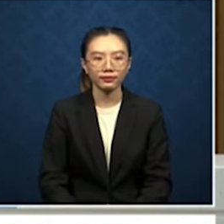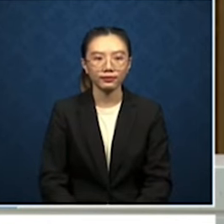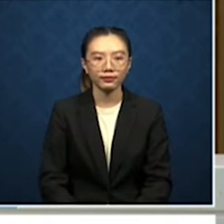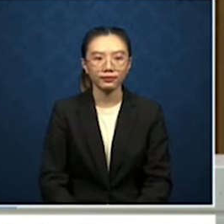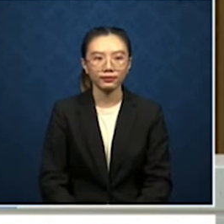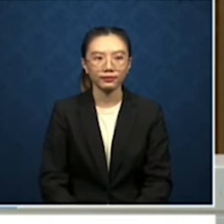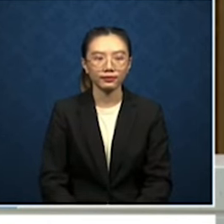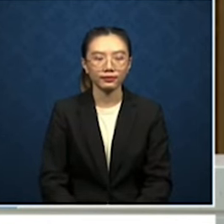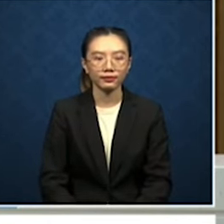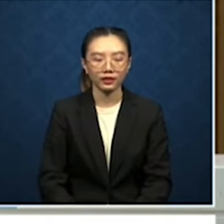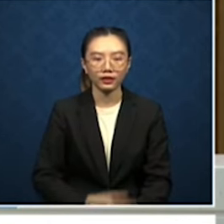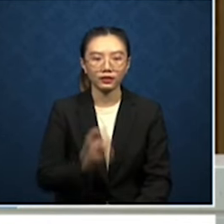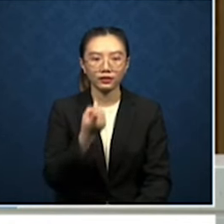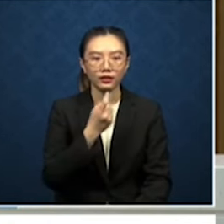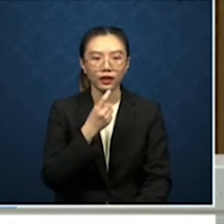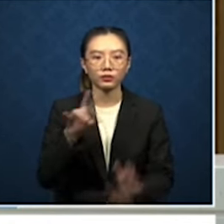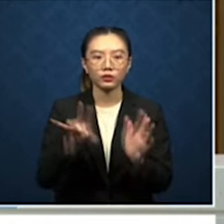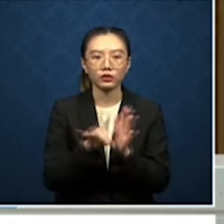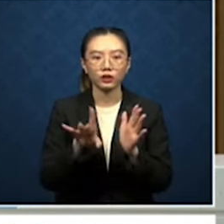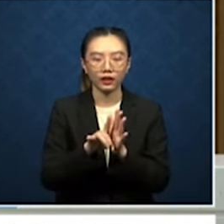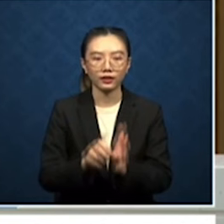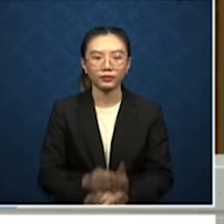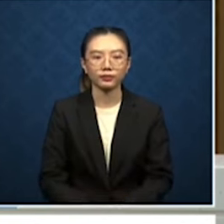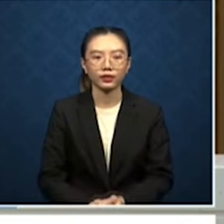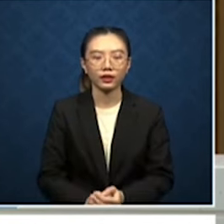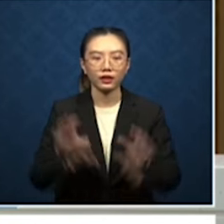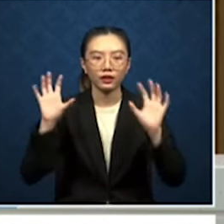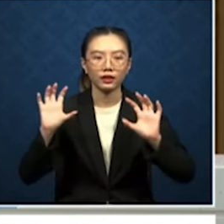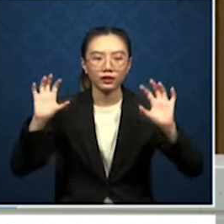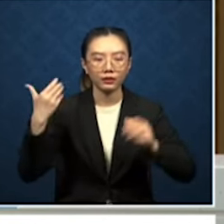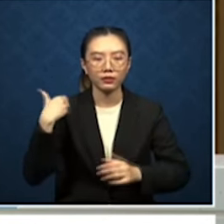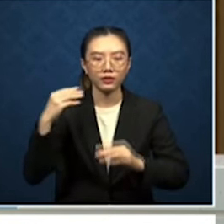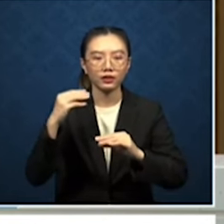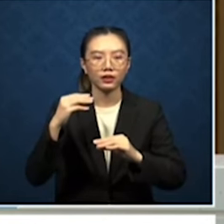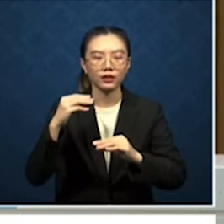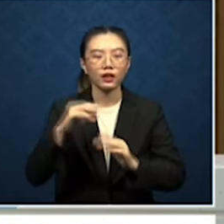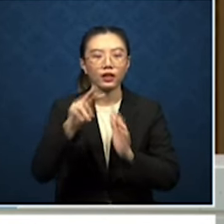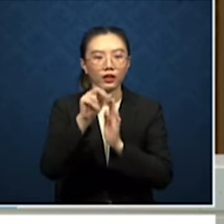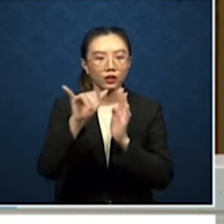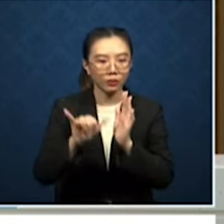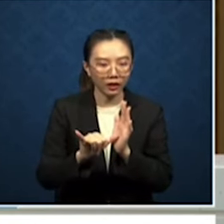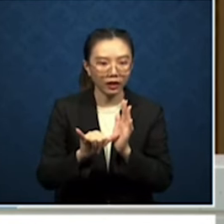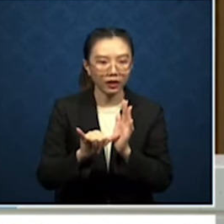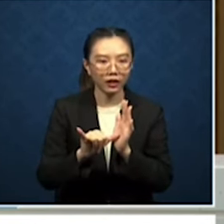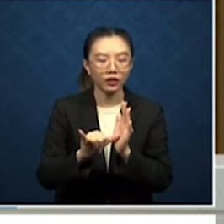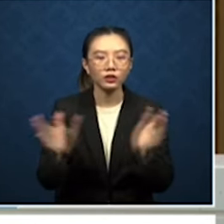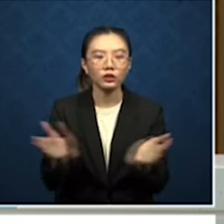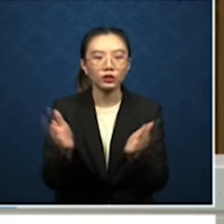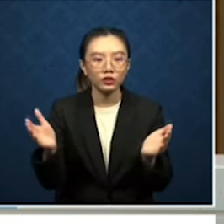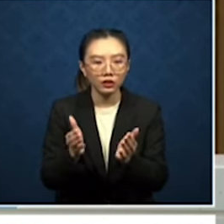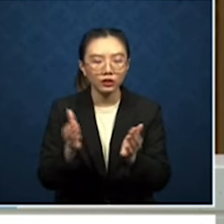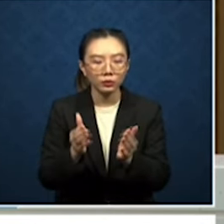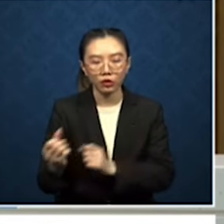ปและคำถามที่4คำถามสุดท้ายครับรัฐบาลมีนโยบายและมาตรการเสริมสร้างความเข้มแข็งของชุมช